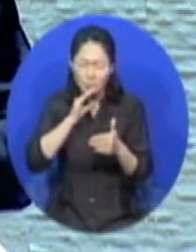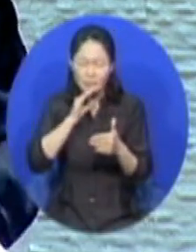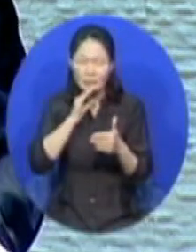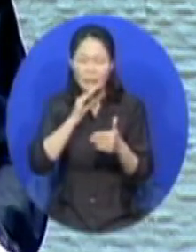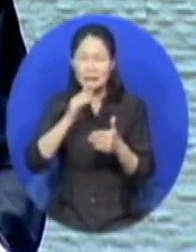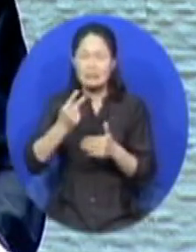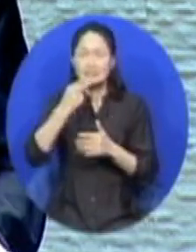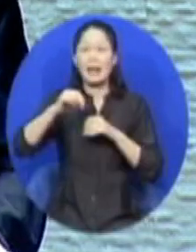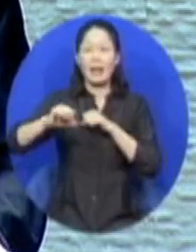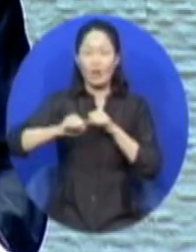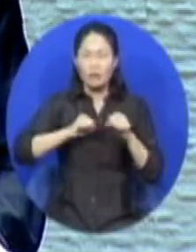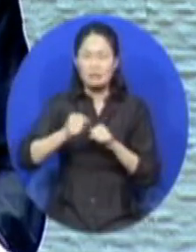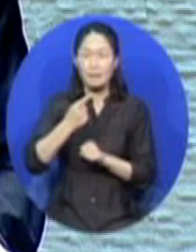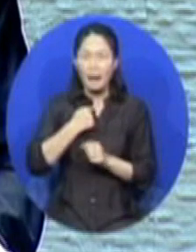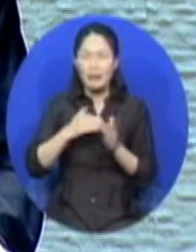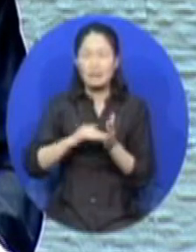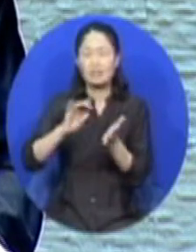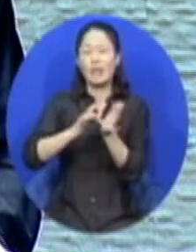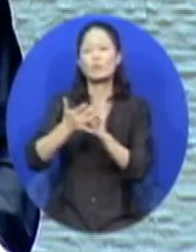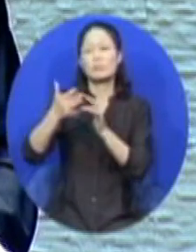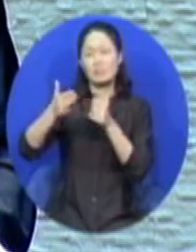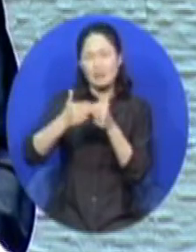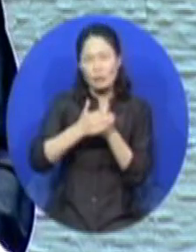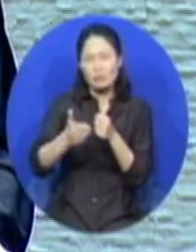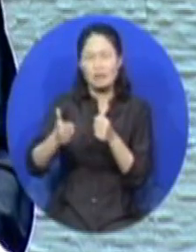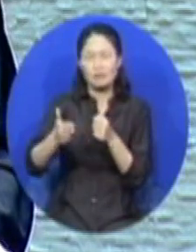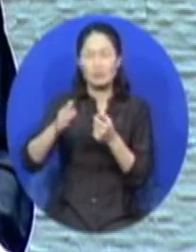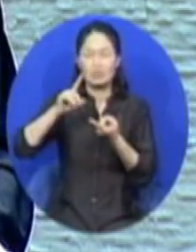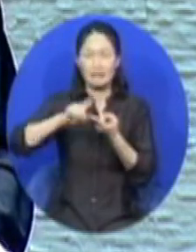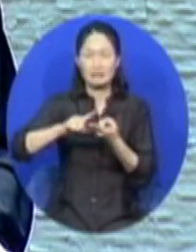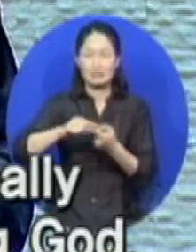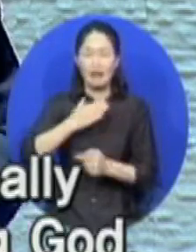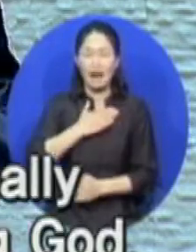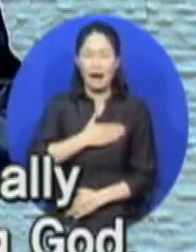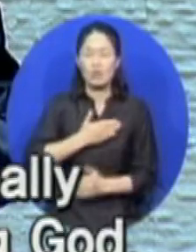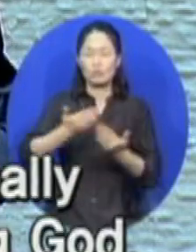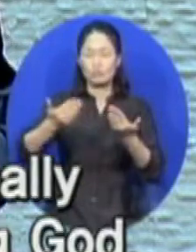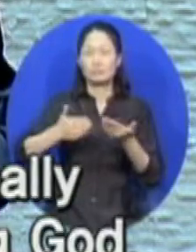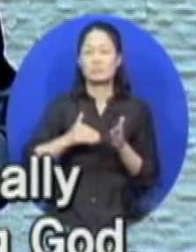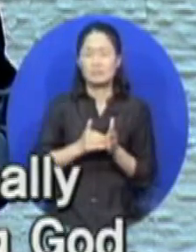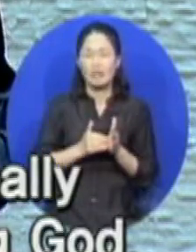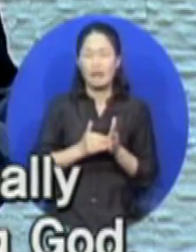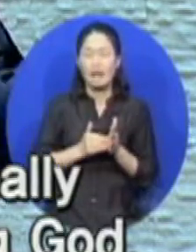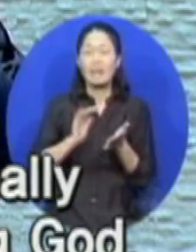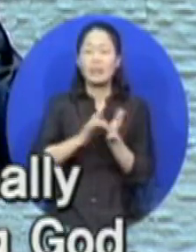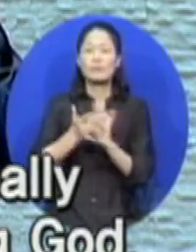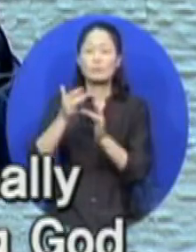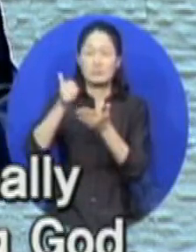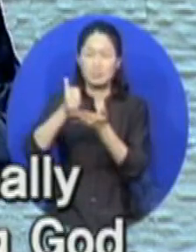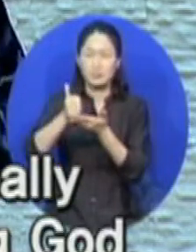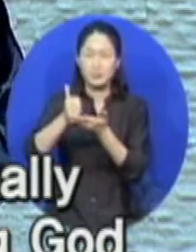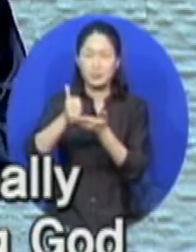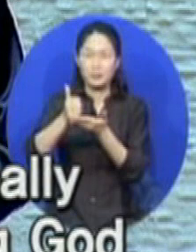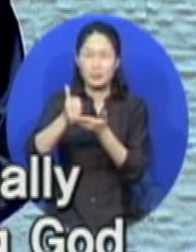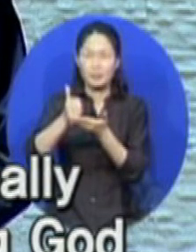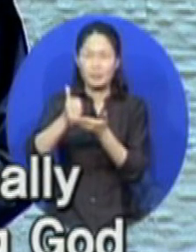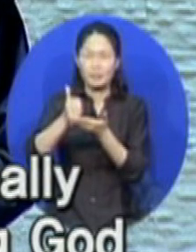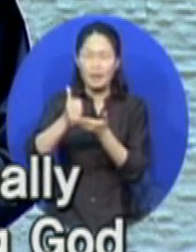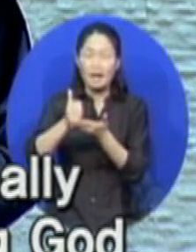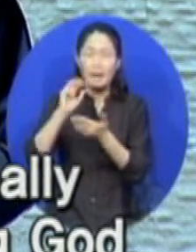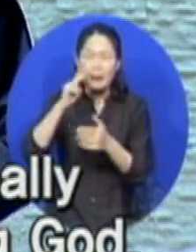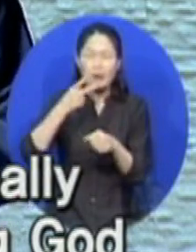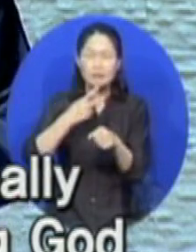예수님 때문이었다고 하는 사실을 알게 하셨어요 예수님이 셨어요 사도 바울의 심령